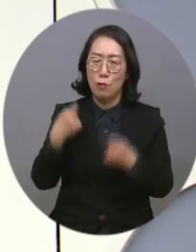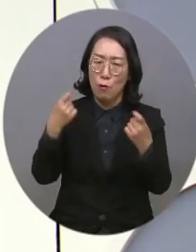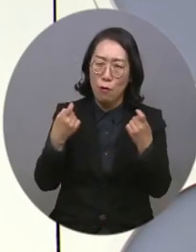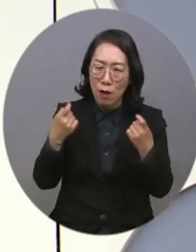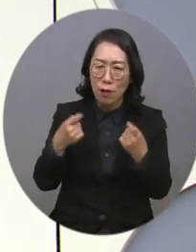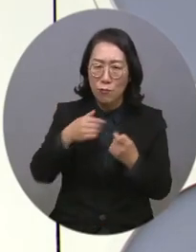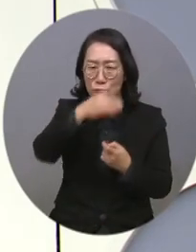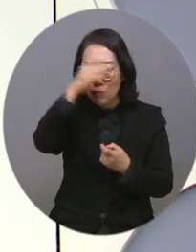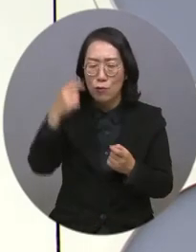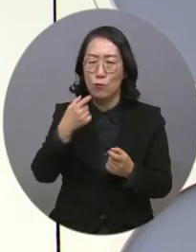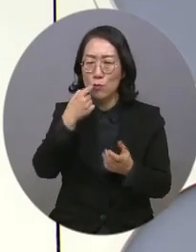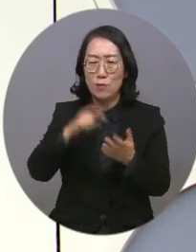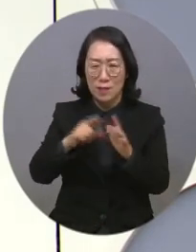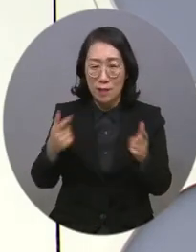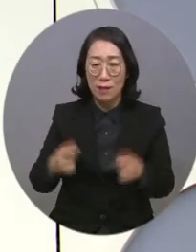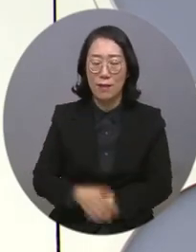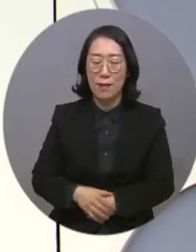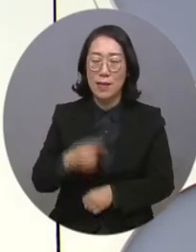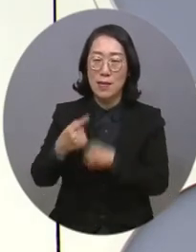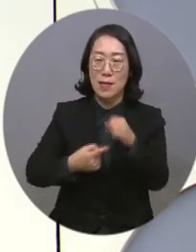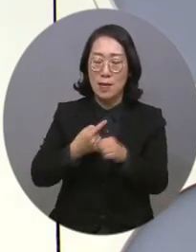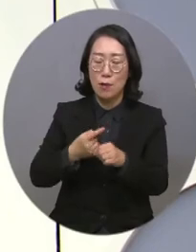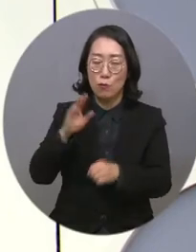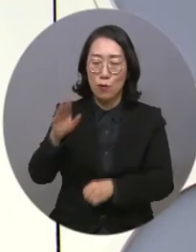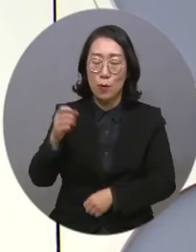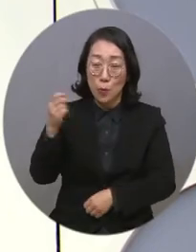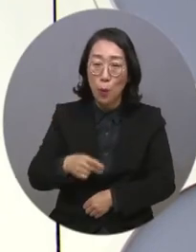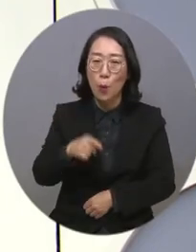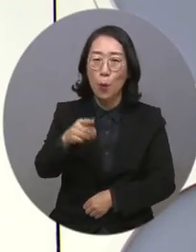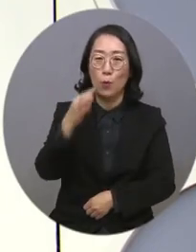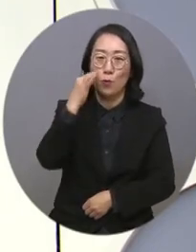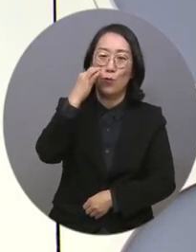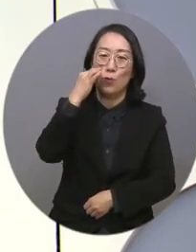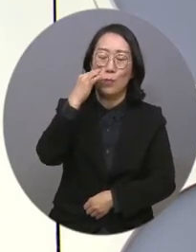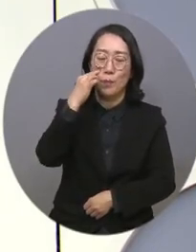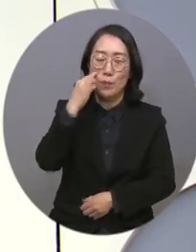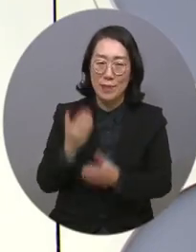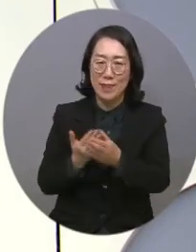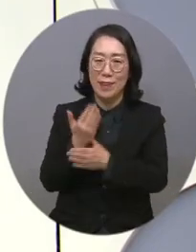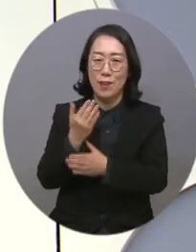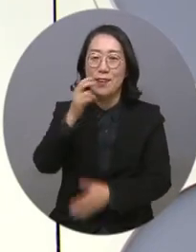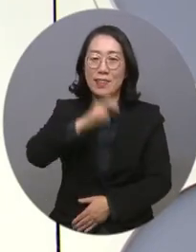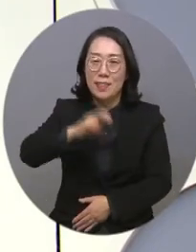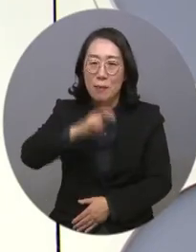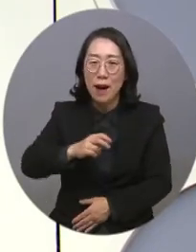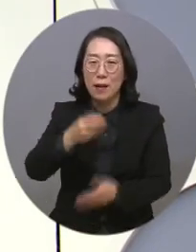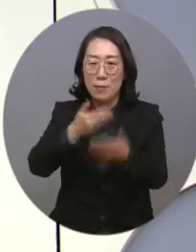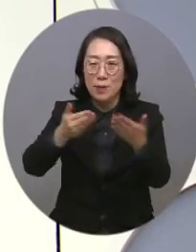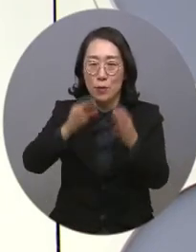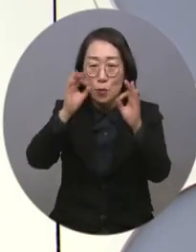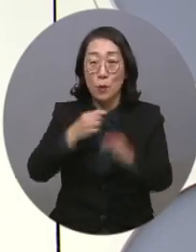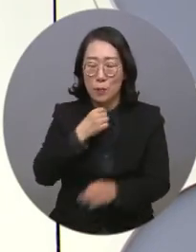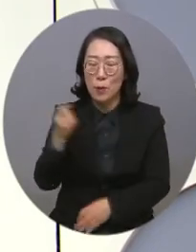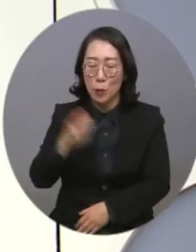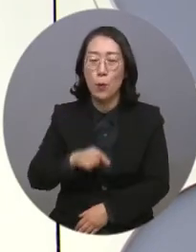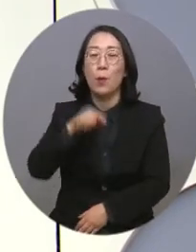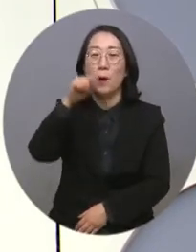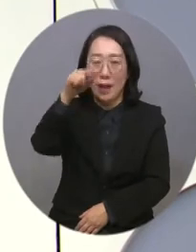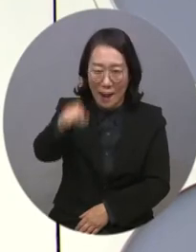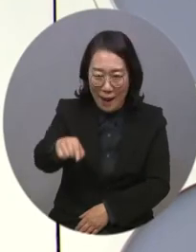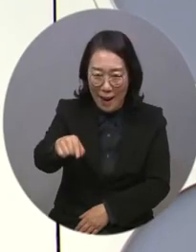그러나 또 1년이 지나면 다시 또 그 러시아 문학, 러시아 예술, 음악 이런 것이 보고 싶어서 또 가곤 합니다. 그래서